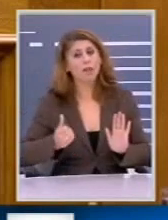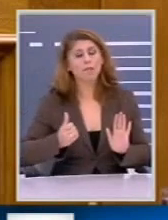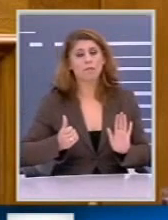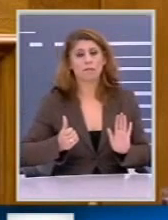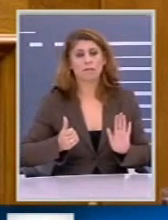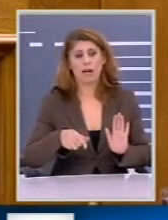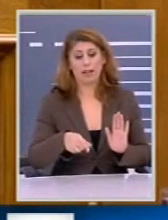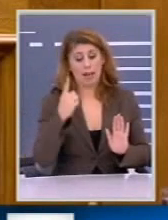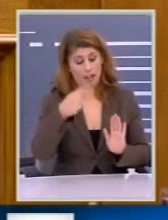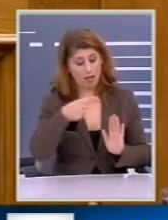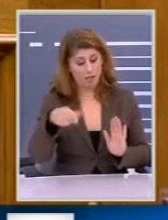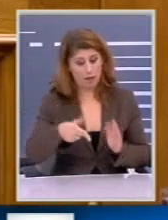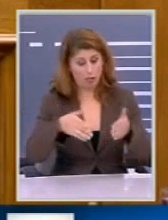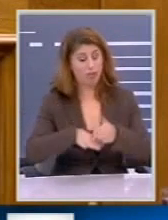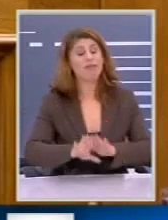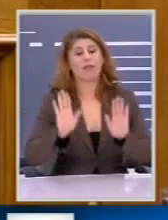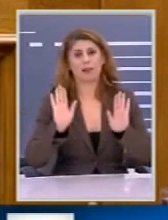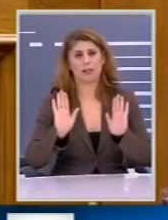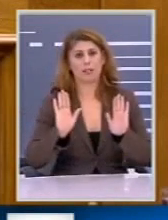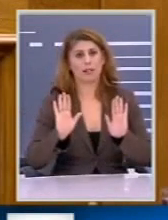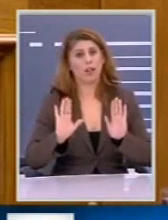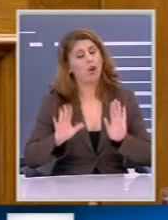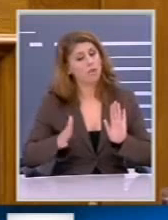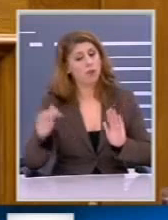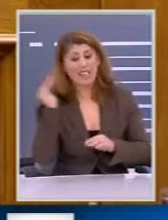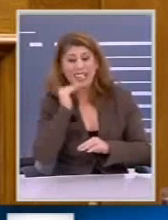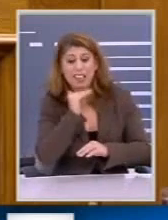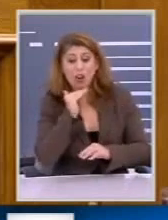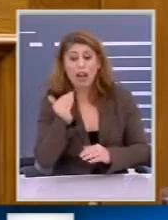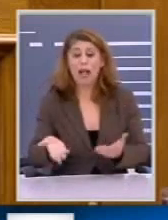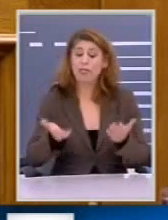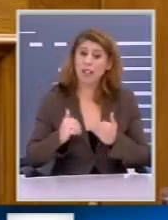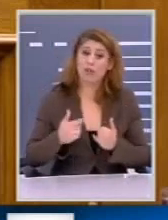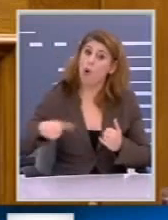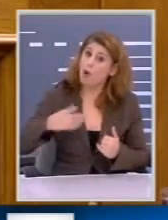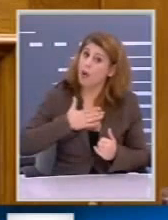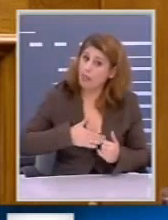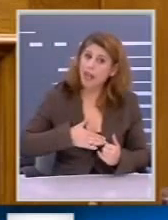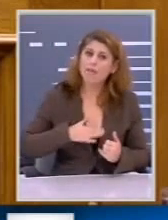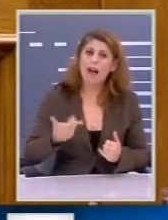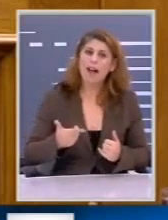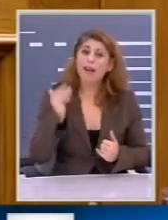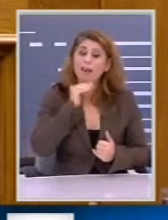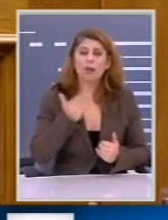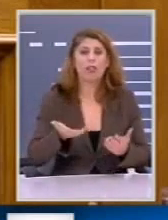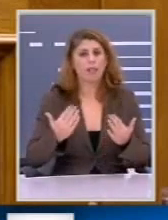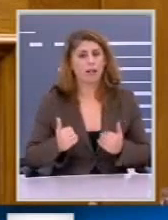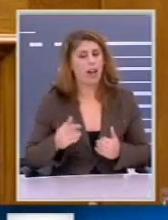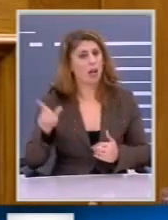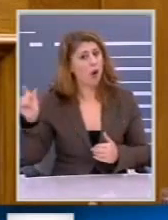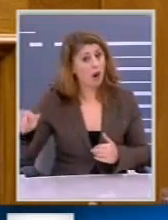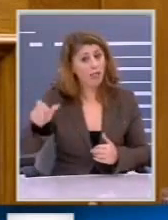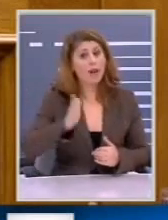μέτωπο που δεν κλείνει εδώ. Μπορεί να μην υπάρχουν οι ταχύτητες που όλοι επιθυμούμε, αλλά στην πραγματικότητα κάθε καλόπιστος